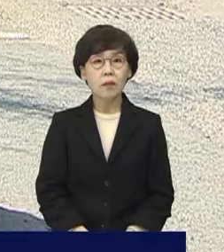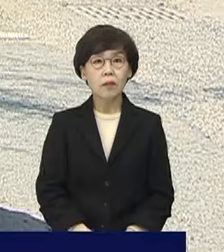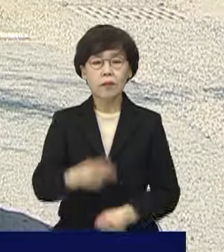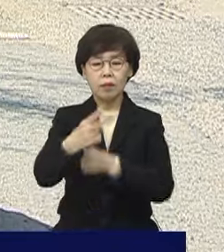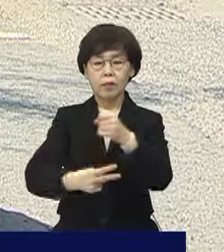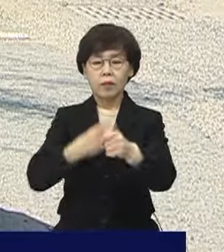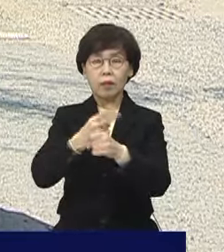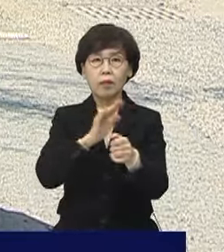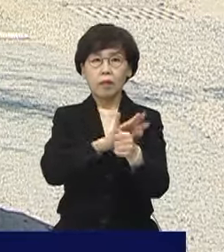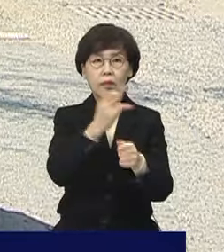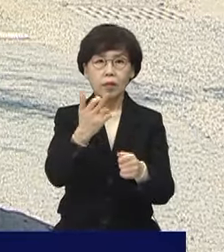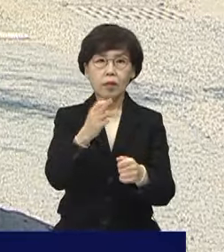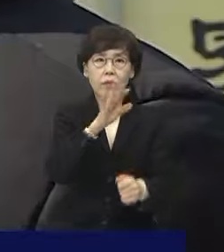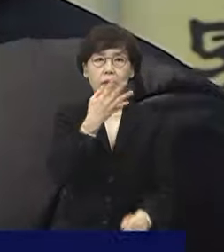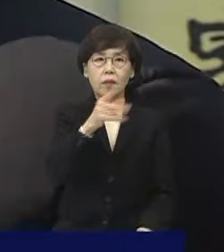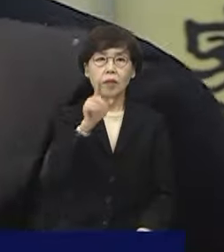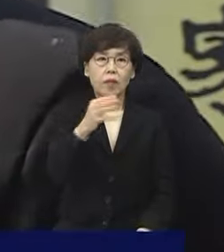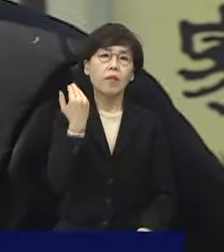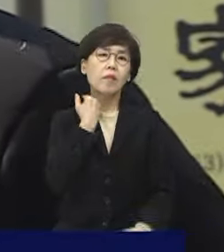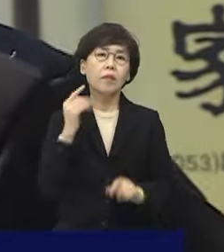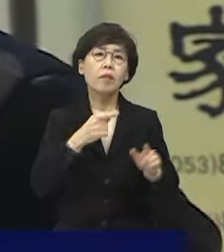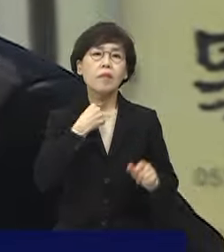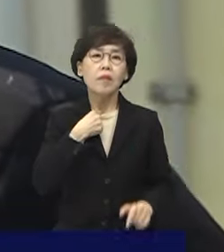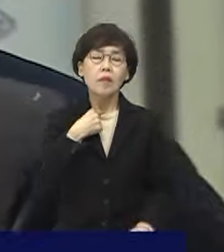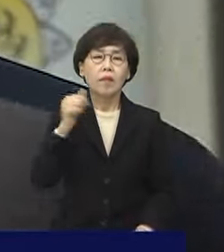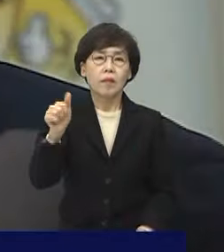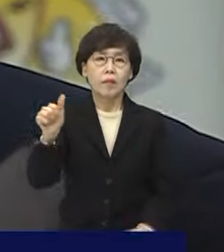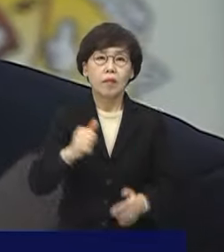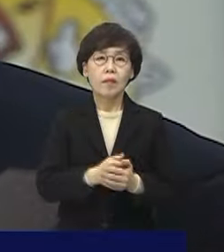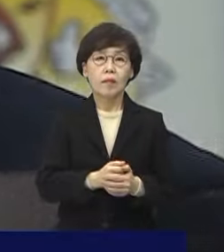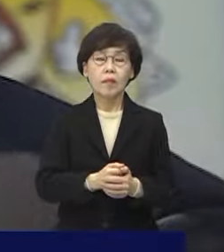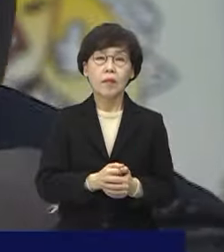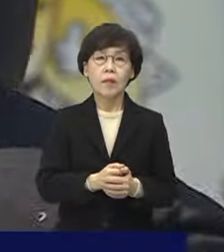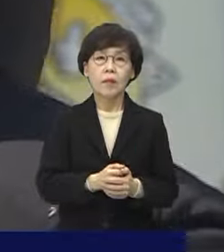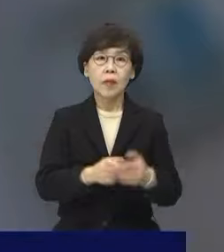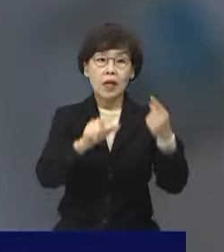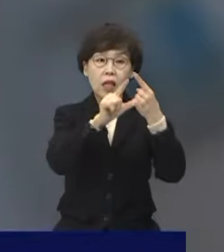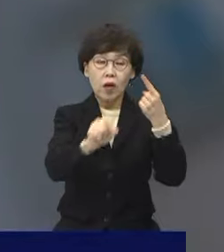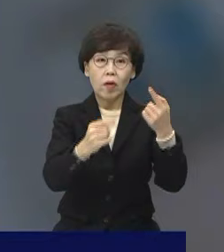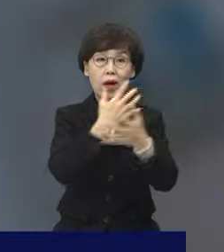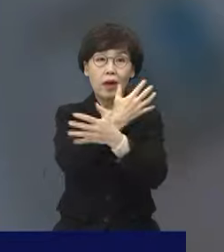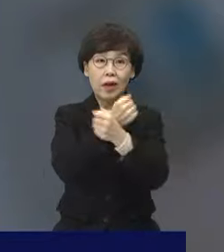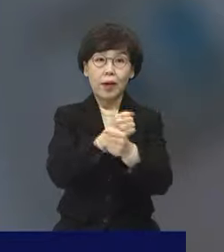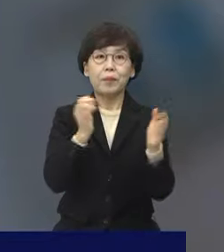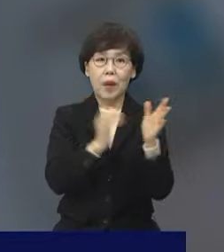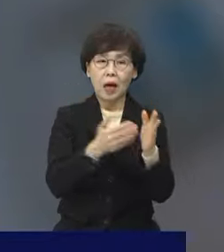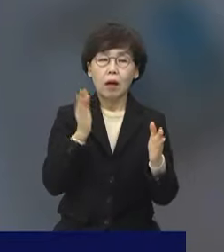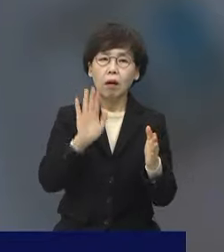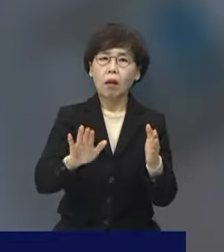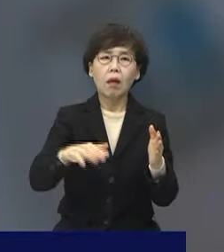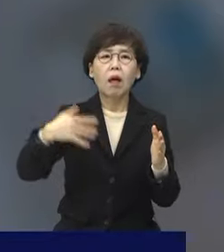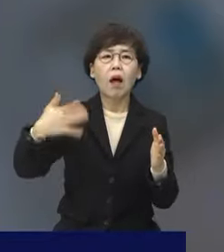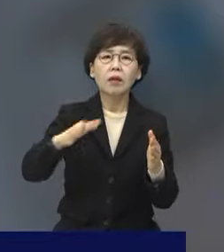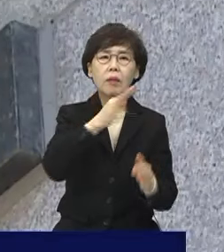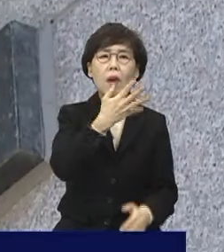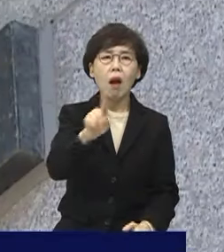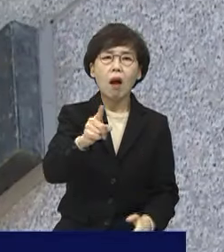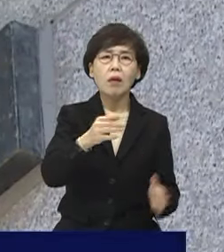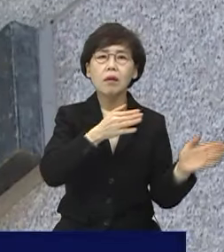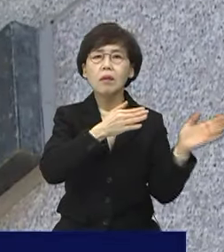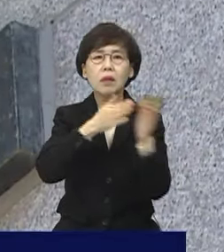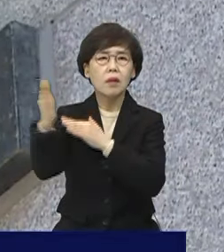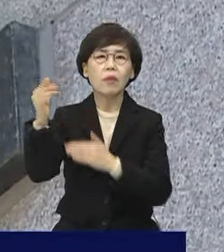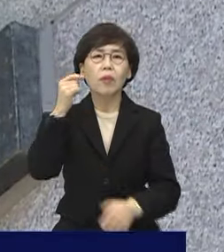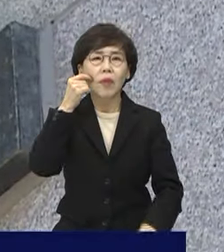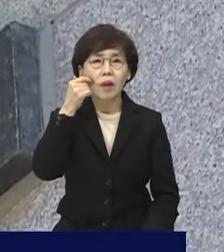2년간 경산의 한 빌라에 전세로 살았던 A씨. 지난달의 끝으로 계약 기간이 끝났지만 여전히 이 빌라를 떠나지